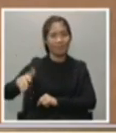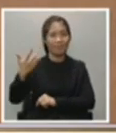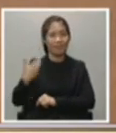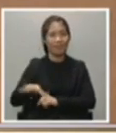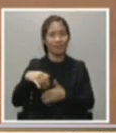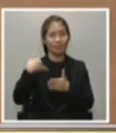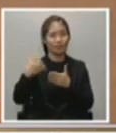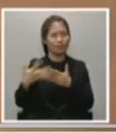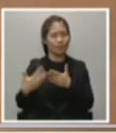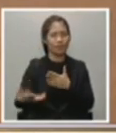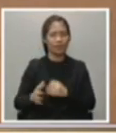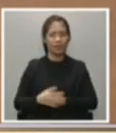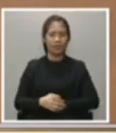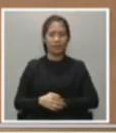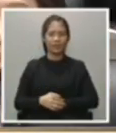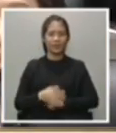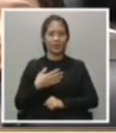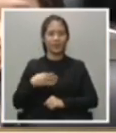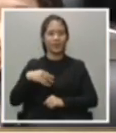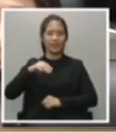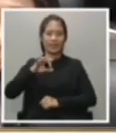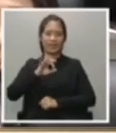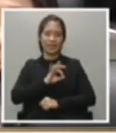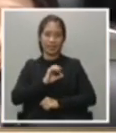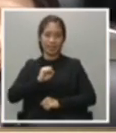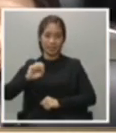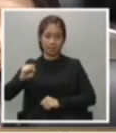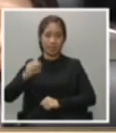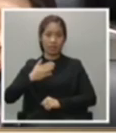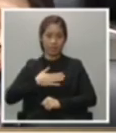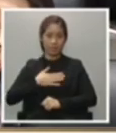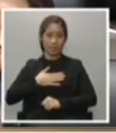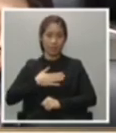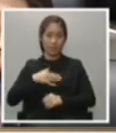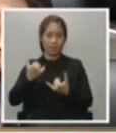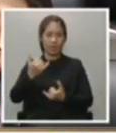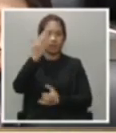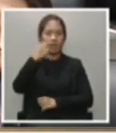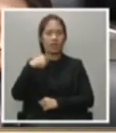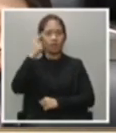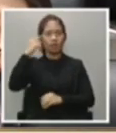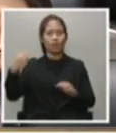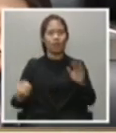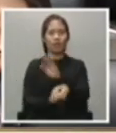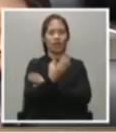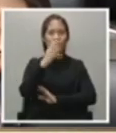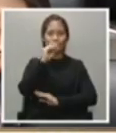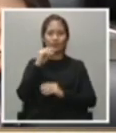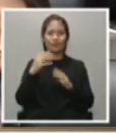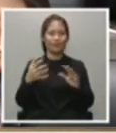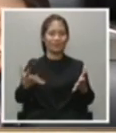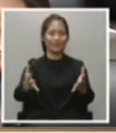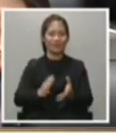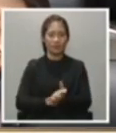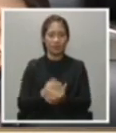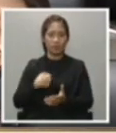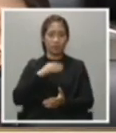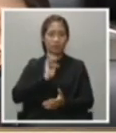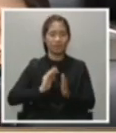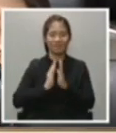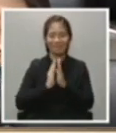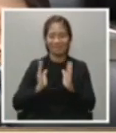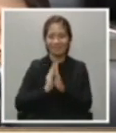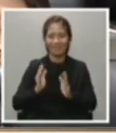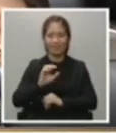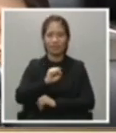ปละ ค่ะเพื่อนสมาชิกฝากดิฉันมาค่ะเพราะว่าหลายคนเกรงว่าจะไม่มีโอกาสได้ขึ้นพูดนะคะต้องขอบคุณเพื่อน